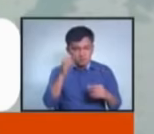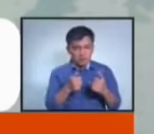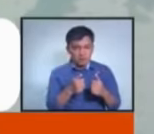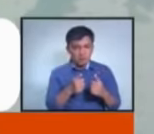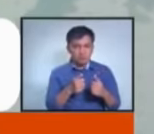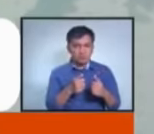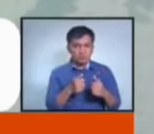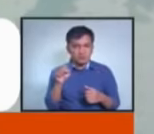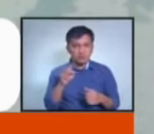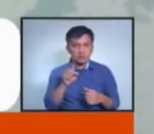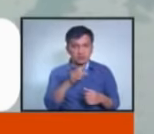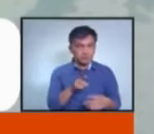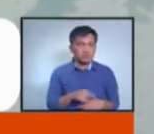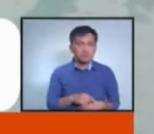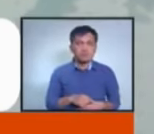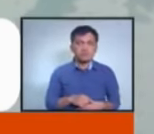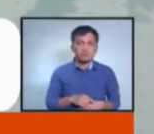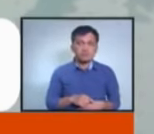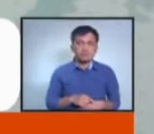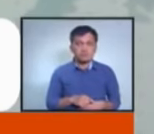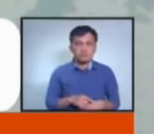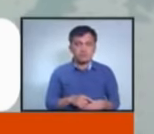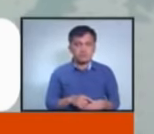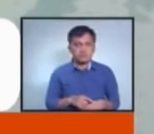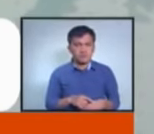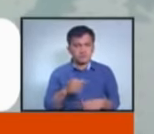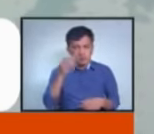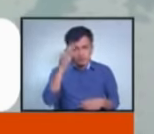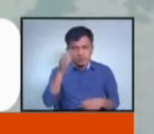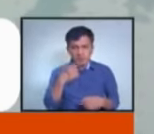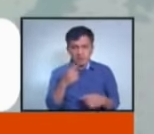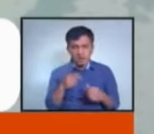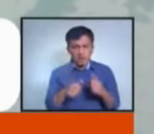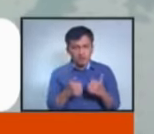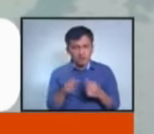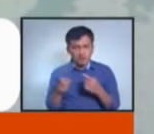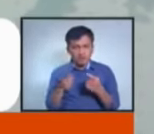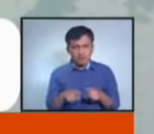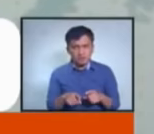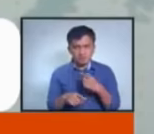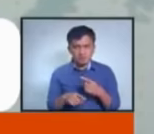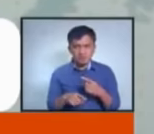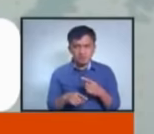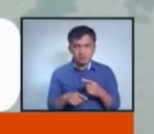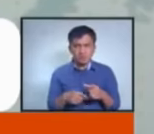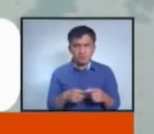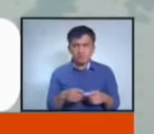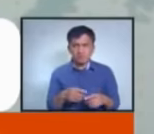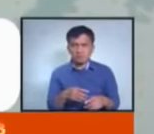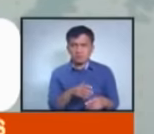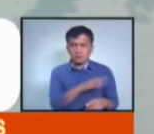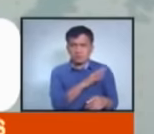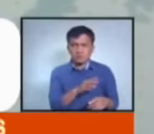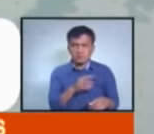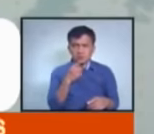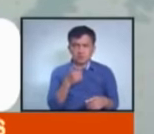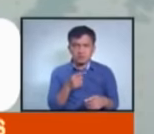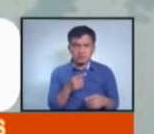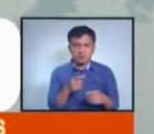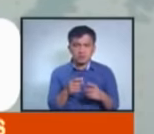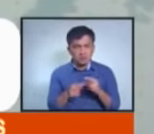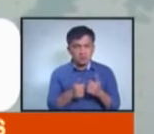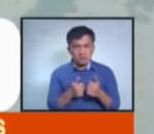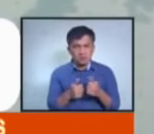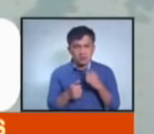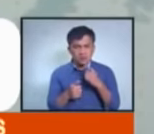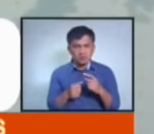Salamin, tamaan yung mga anak ko. Correct. Bakit? Pero alam niyo na po na bago dyan sa nangyari sa inyo, meron na siyang ganun din na nakagit-git sa